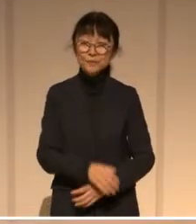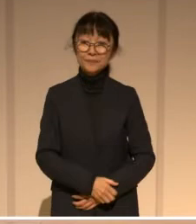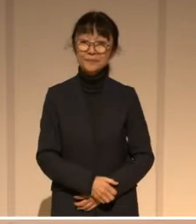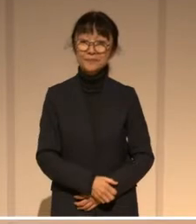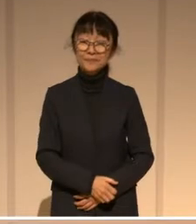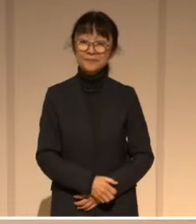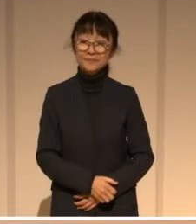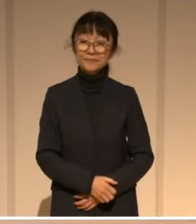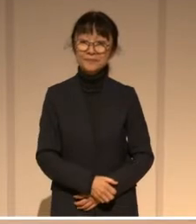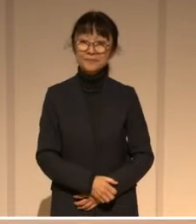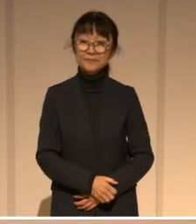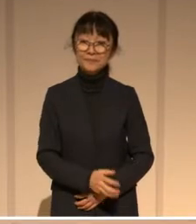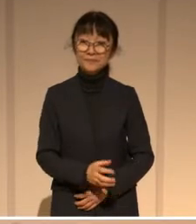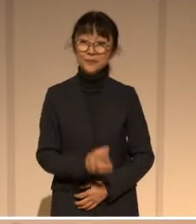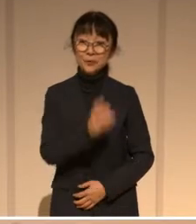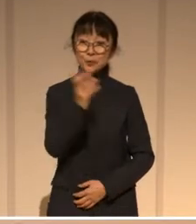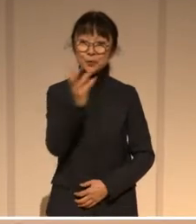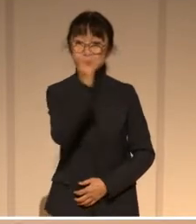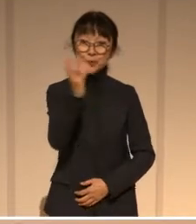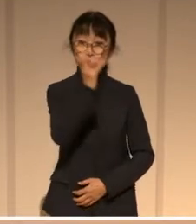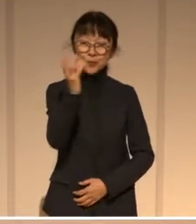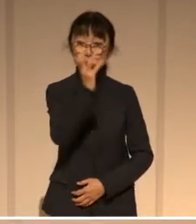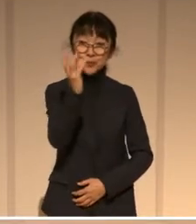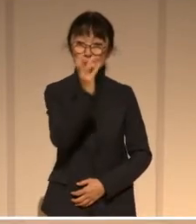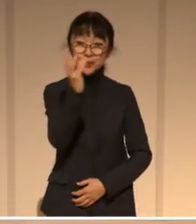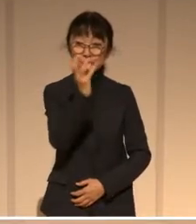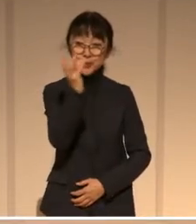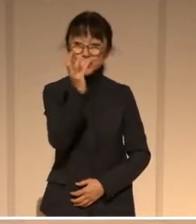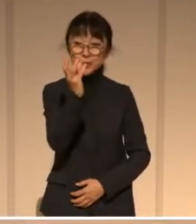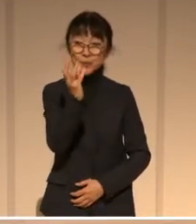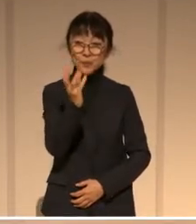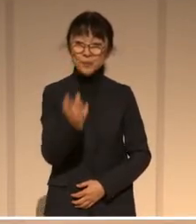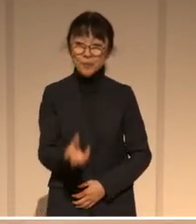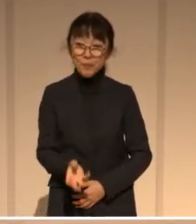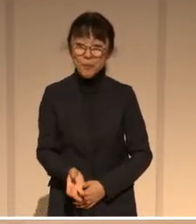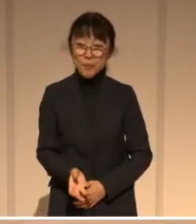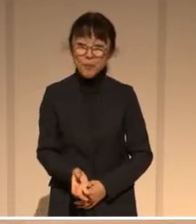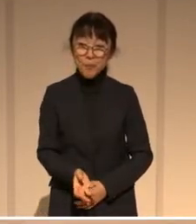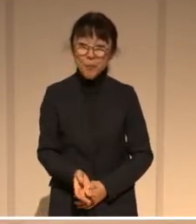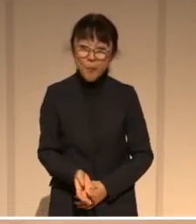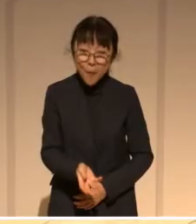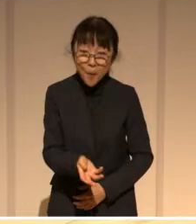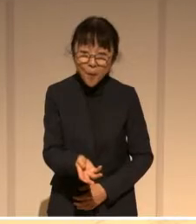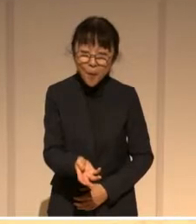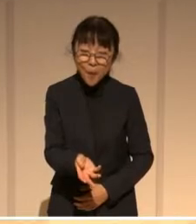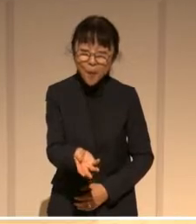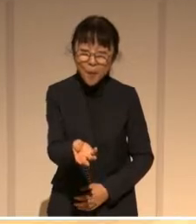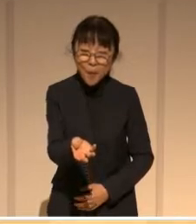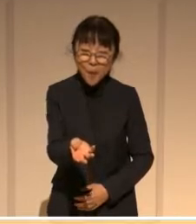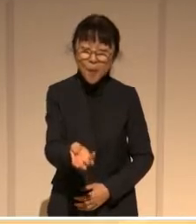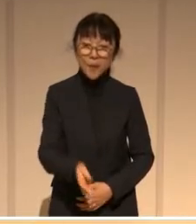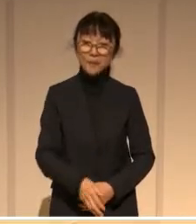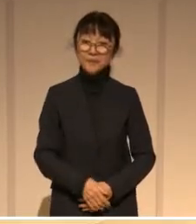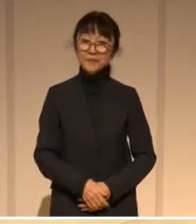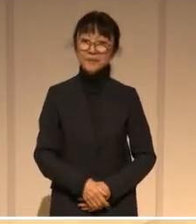ねこりゃあああっはぁ4大